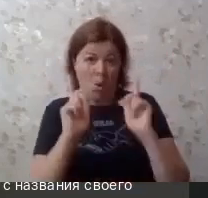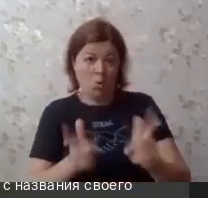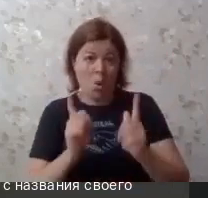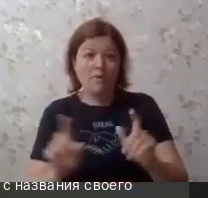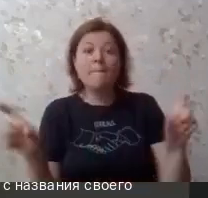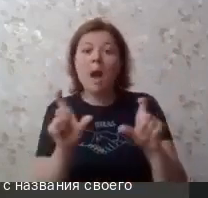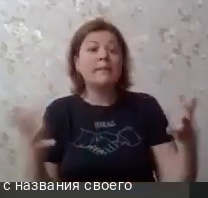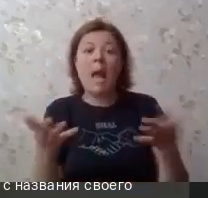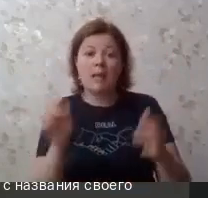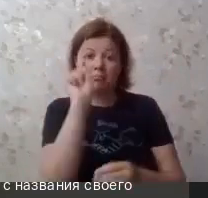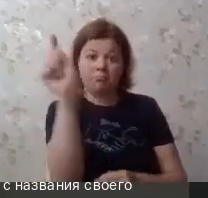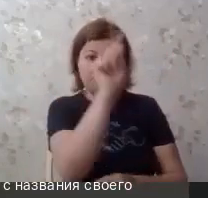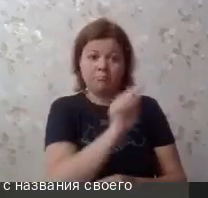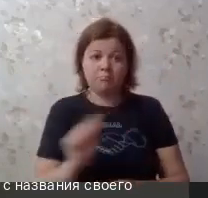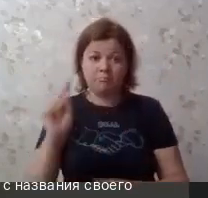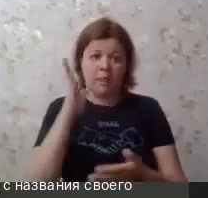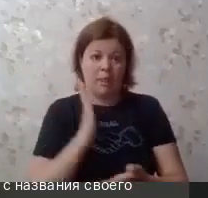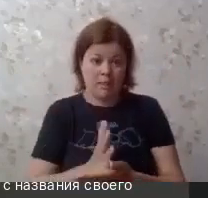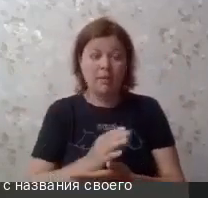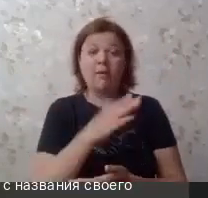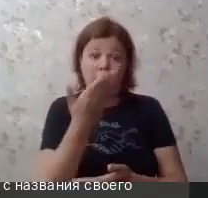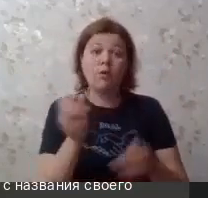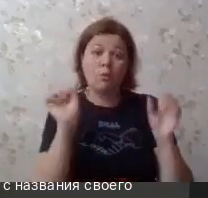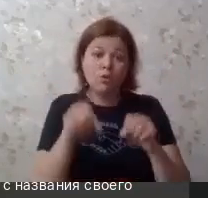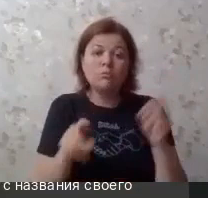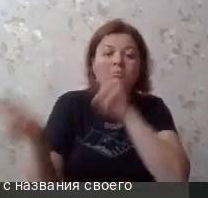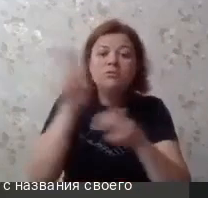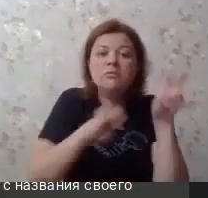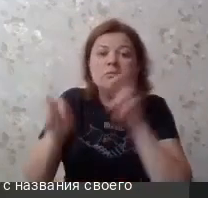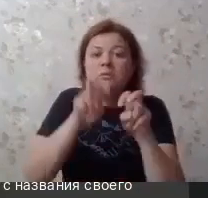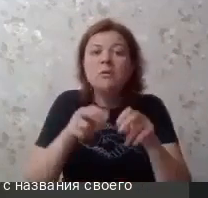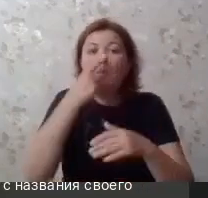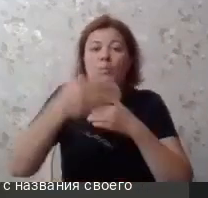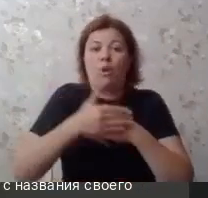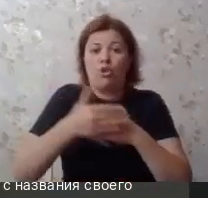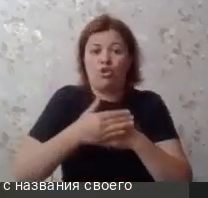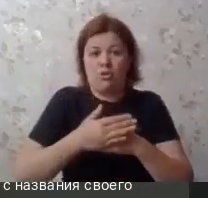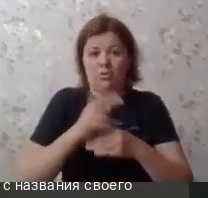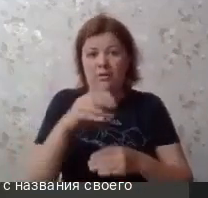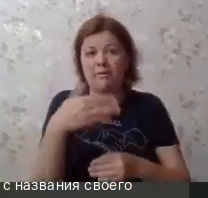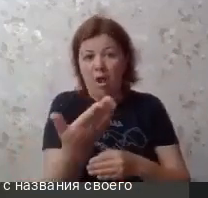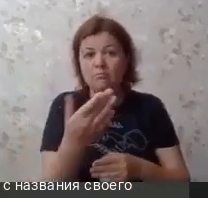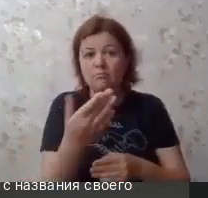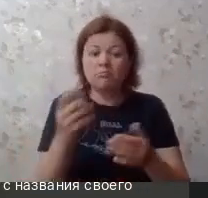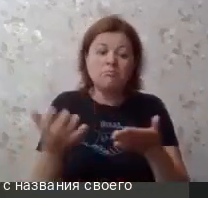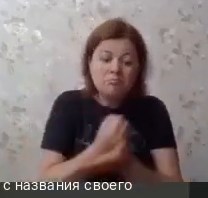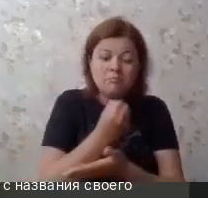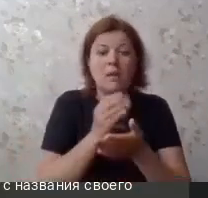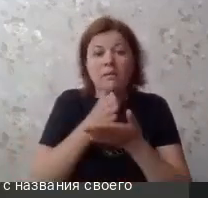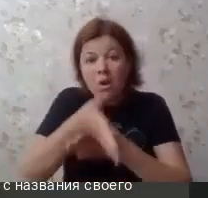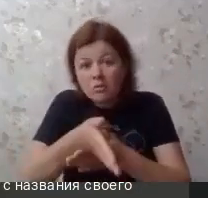вы можете их найти для себя те, которые поближе к вам, ну и, соответственно, зайти и посмотреть, какие